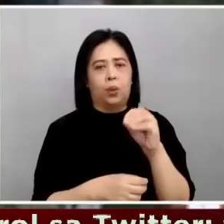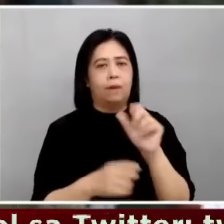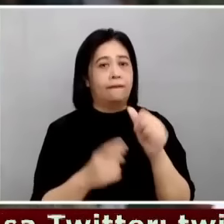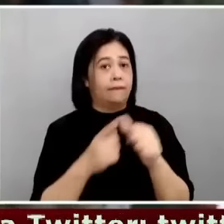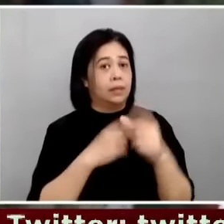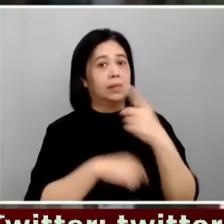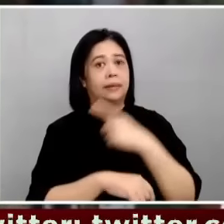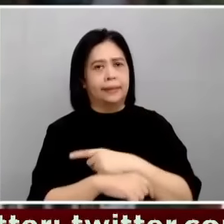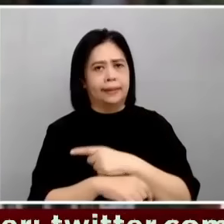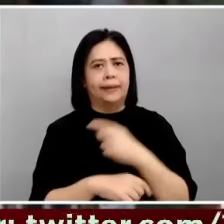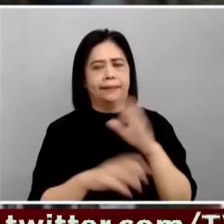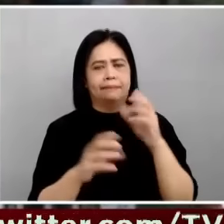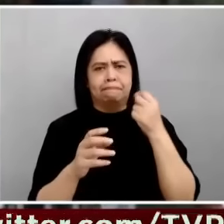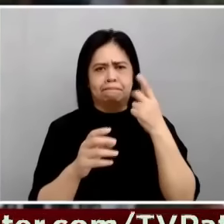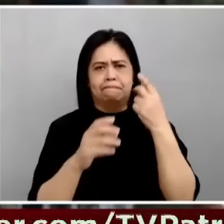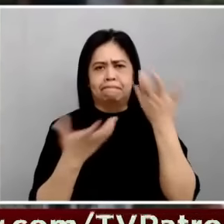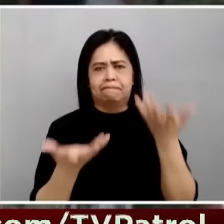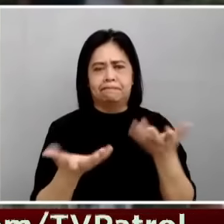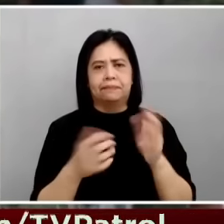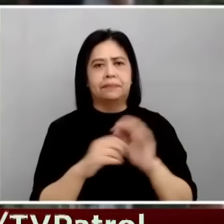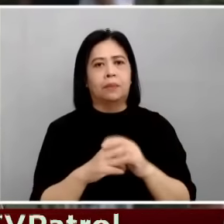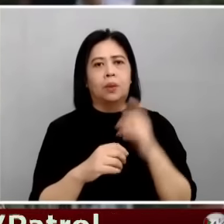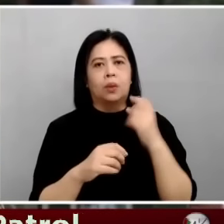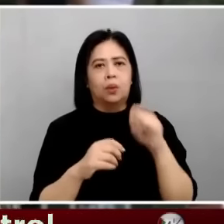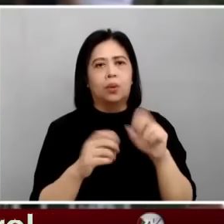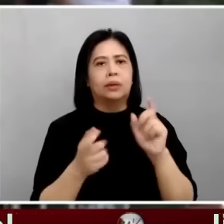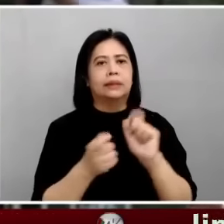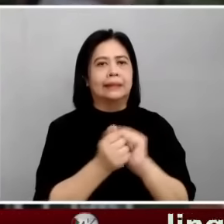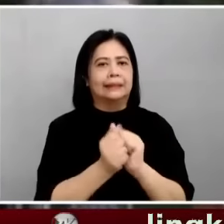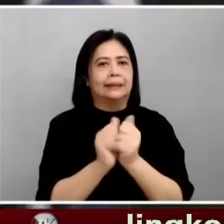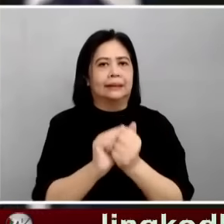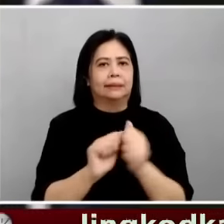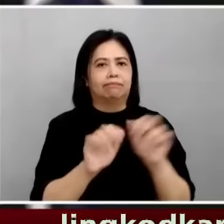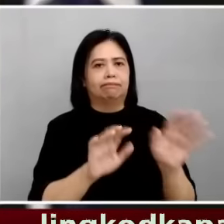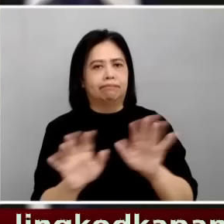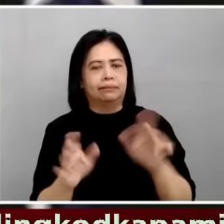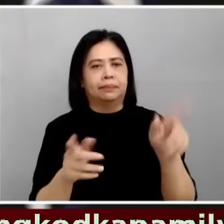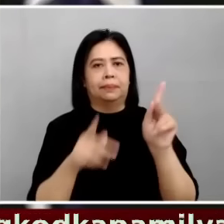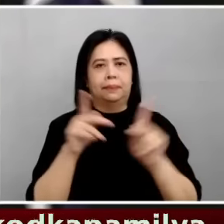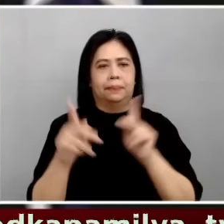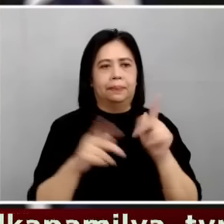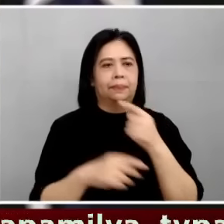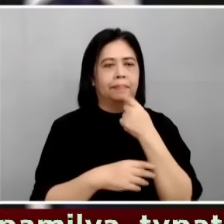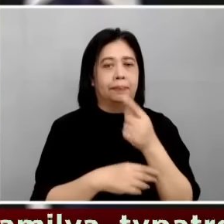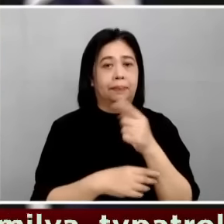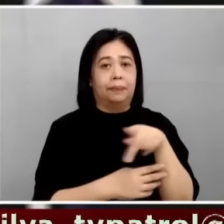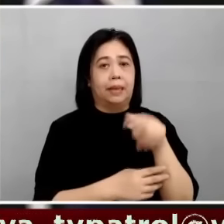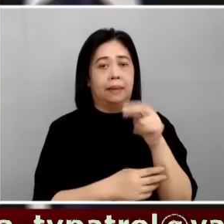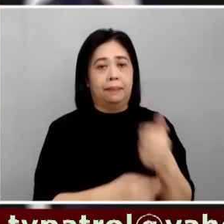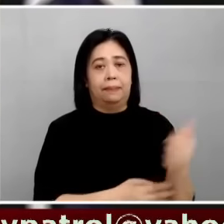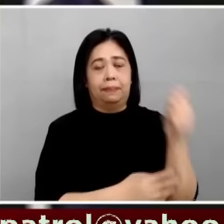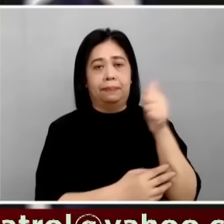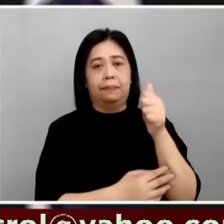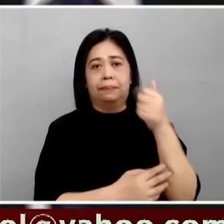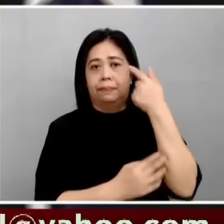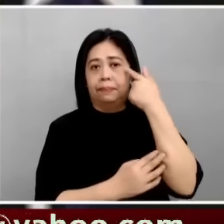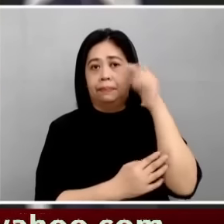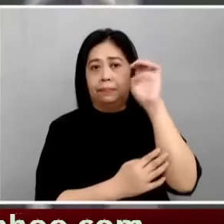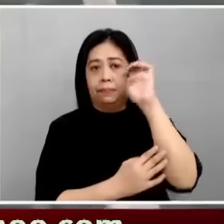ng pagpapatupad ng ECQ para makapag-adjust ang publiko. Sabi rin ni PNP Chief General